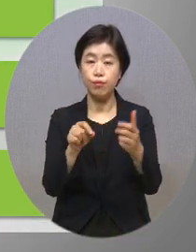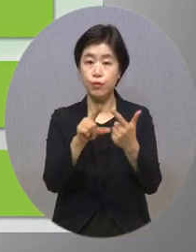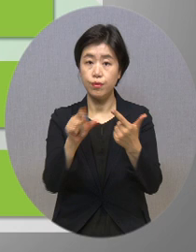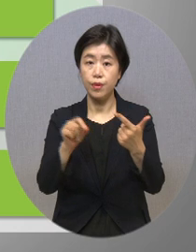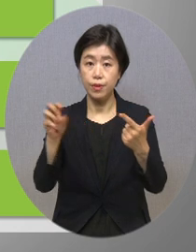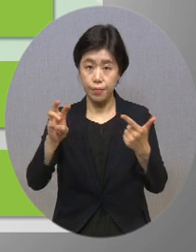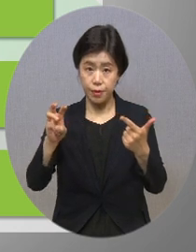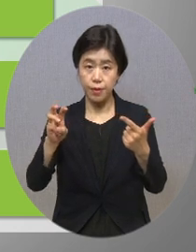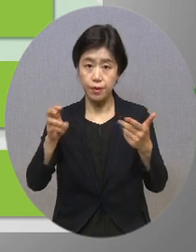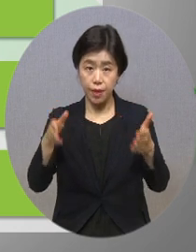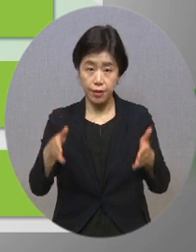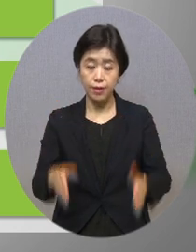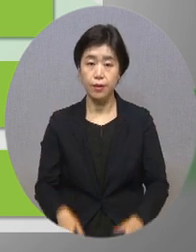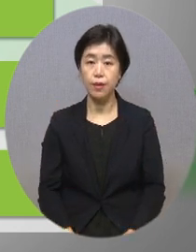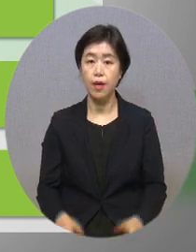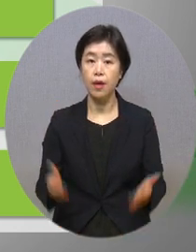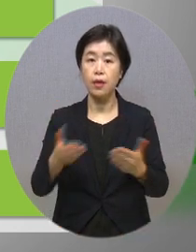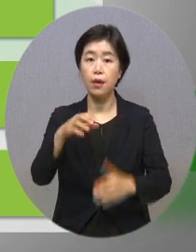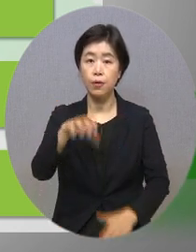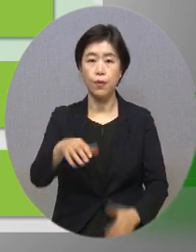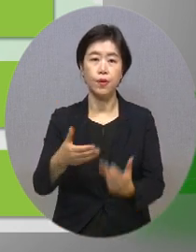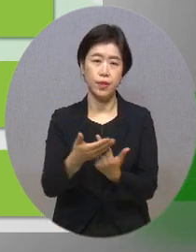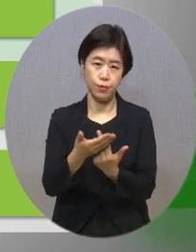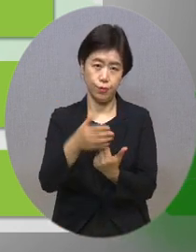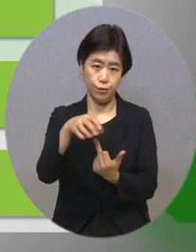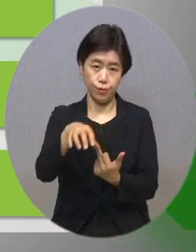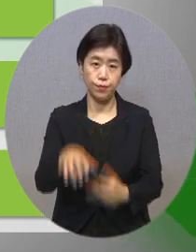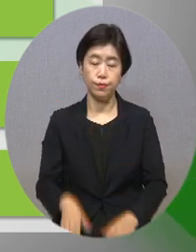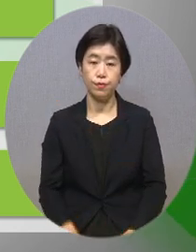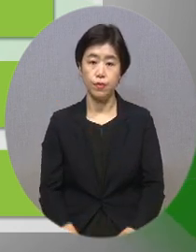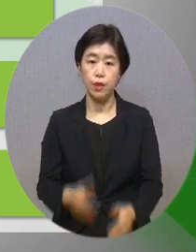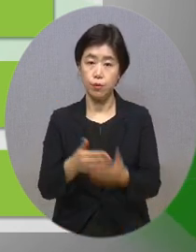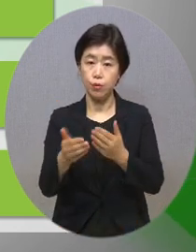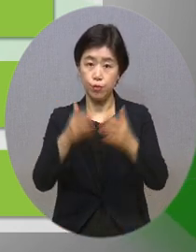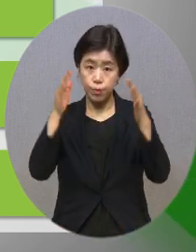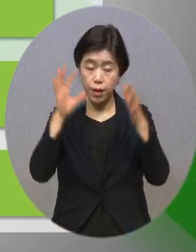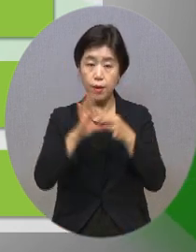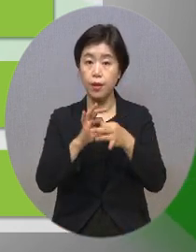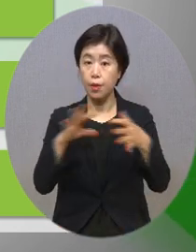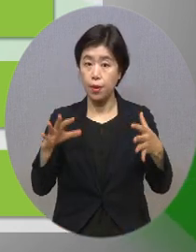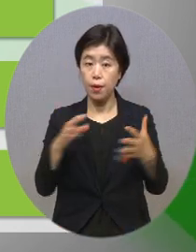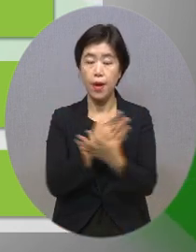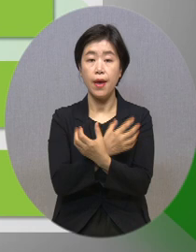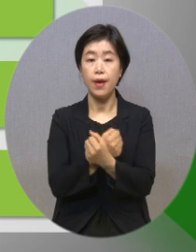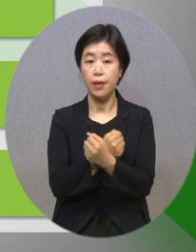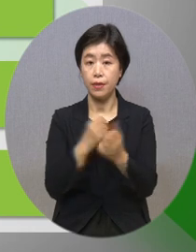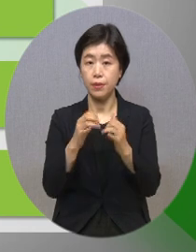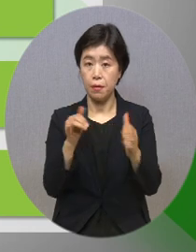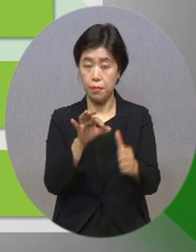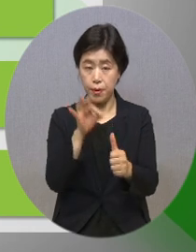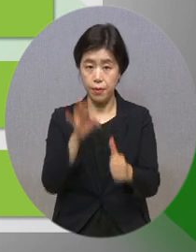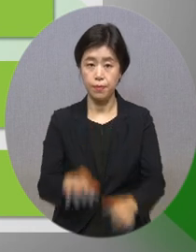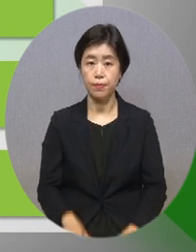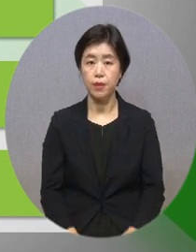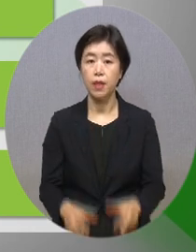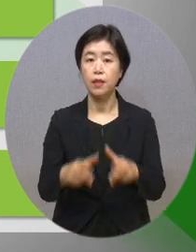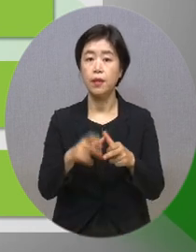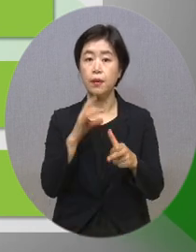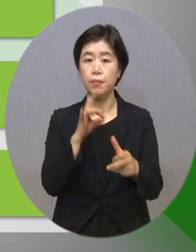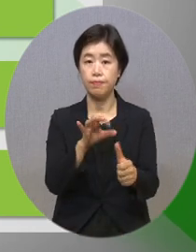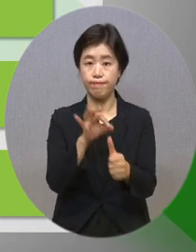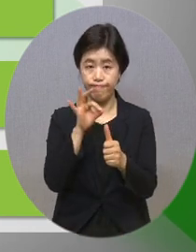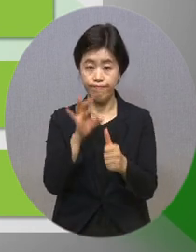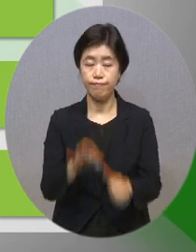근무지는 제주특별자치도 제주시입니다. 경력과 학력은 무관하며 계약직을 채용합니다. 장애인만